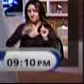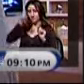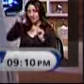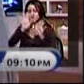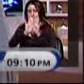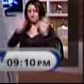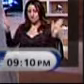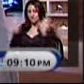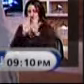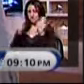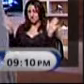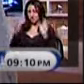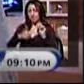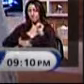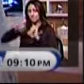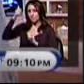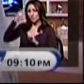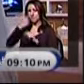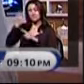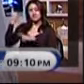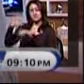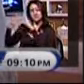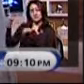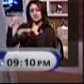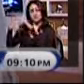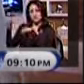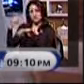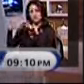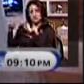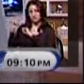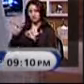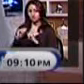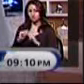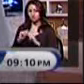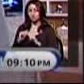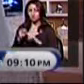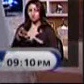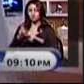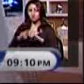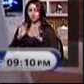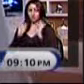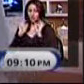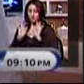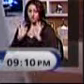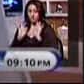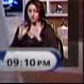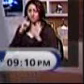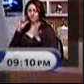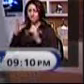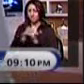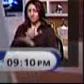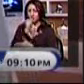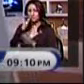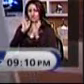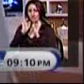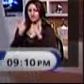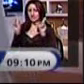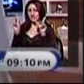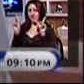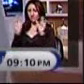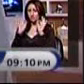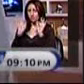فرنسا بقاله سنوات طويلة. ولما جه ساركوزي لا يفوت فرصة غير انه يطلع في